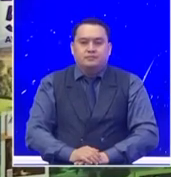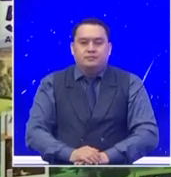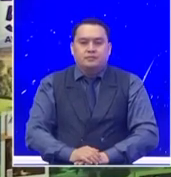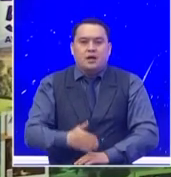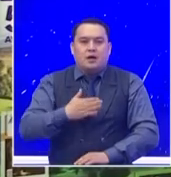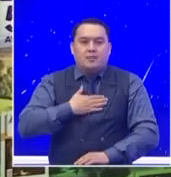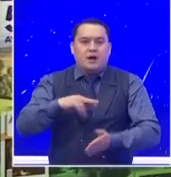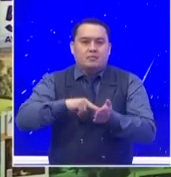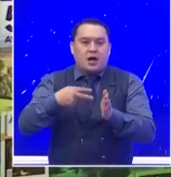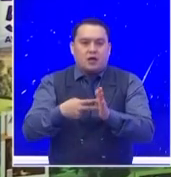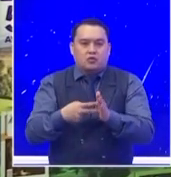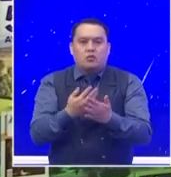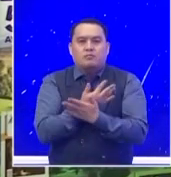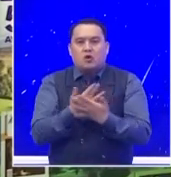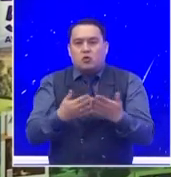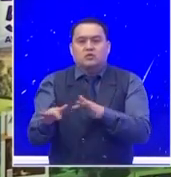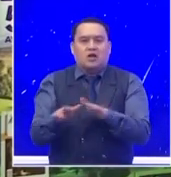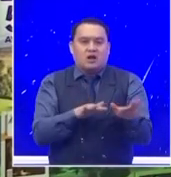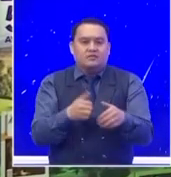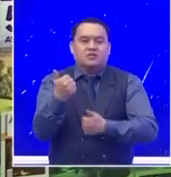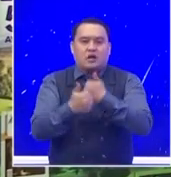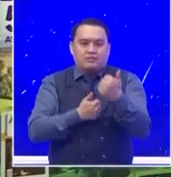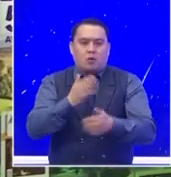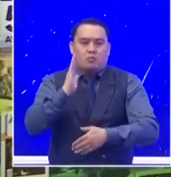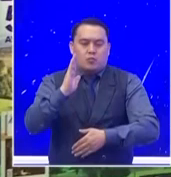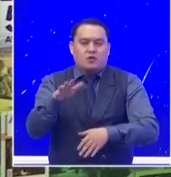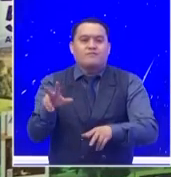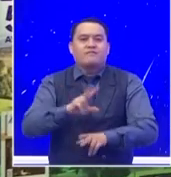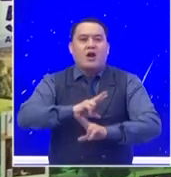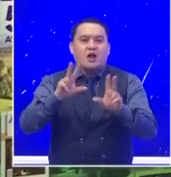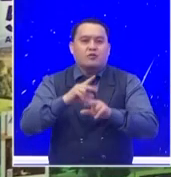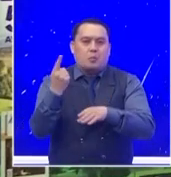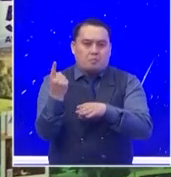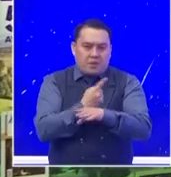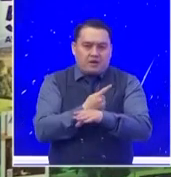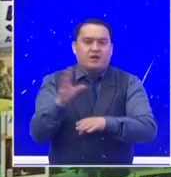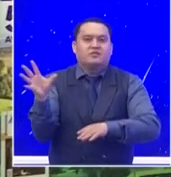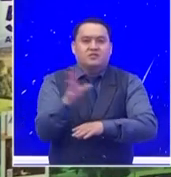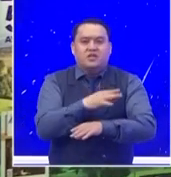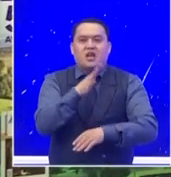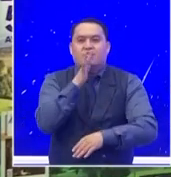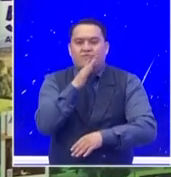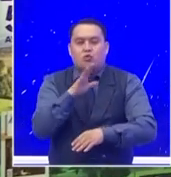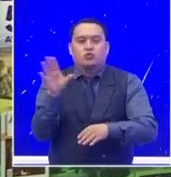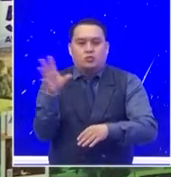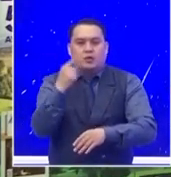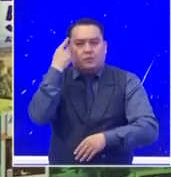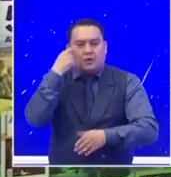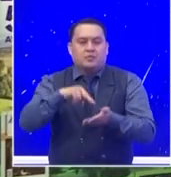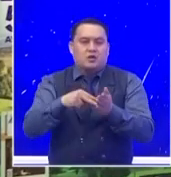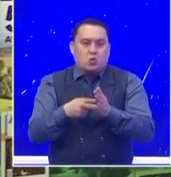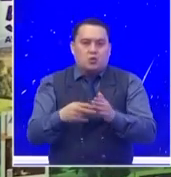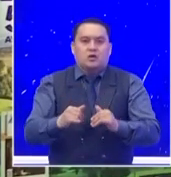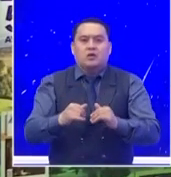Мы планируем провести еще немало соревнований. Это состязание по волейболу первое. Будем охватывать все возрастные категории. Думаем, это